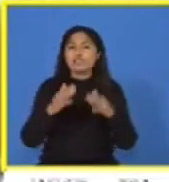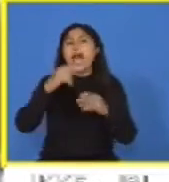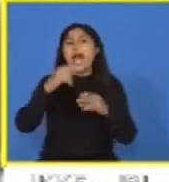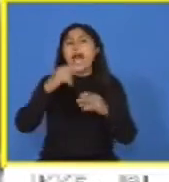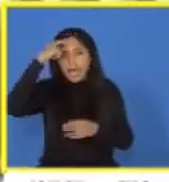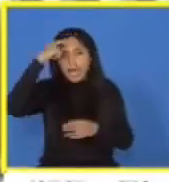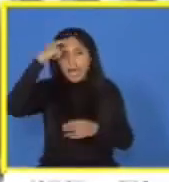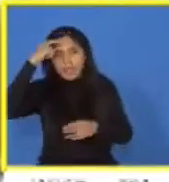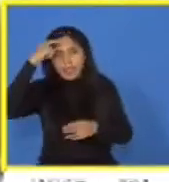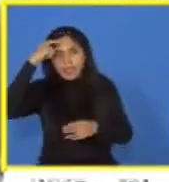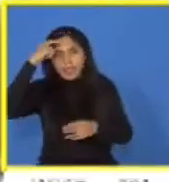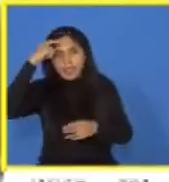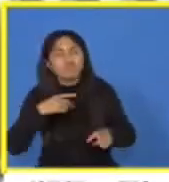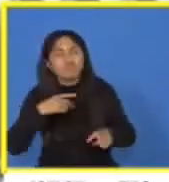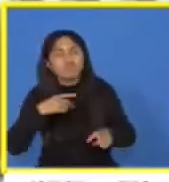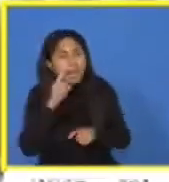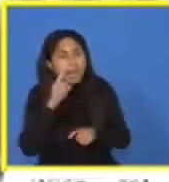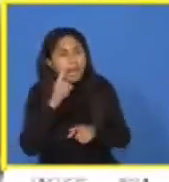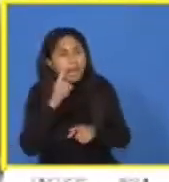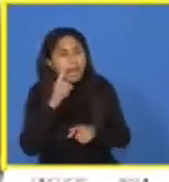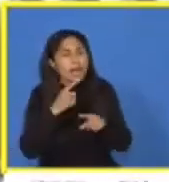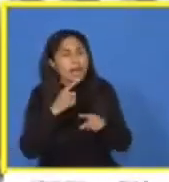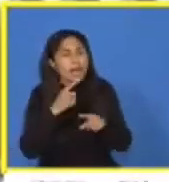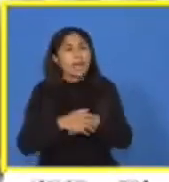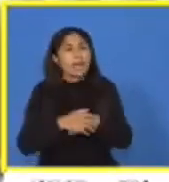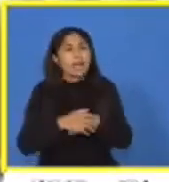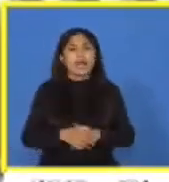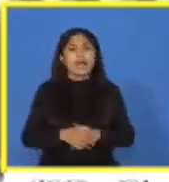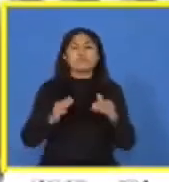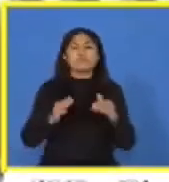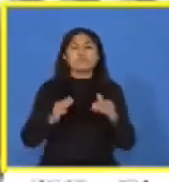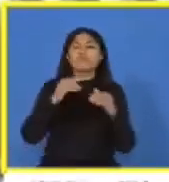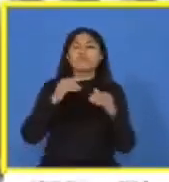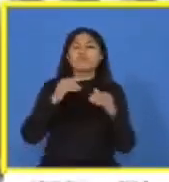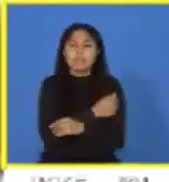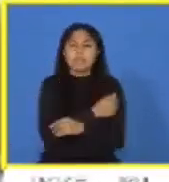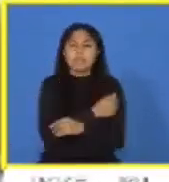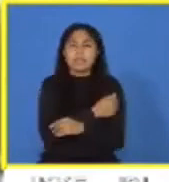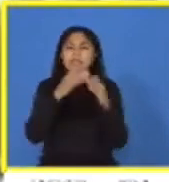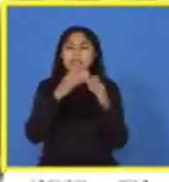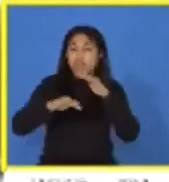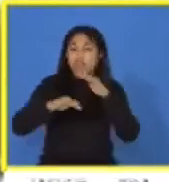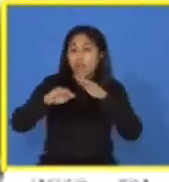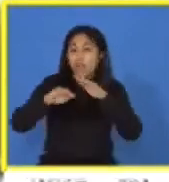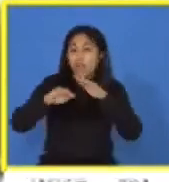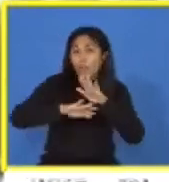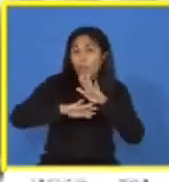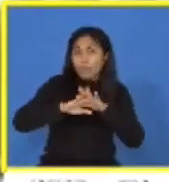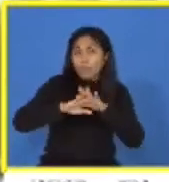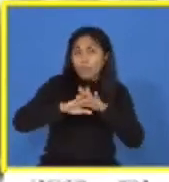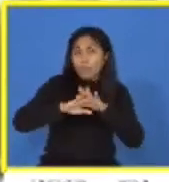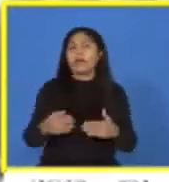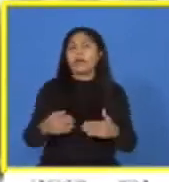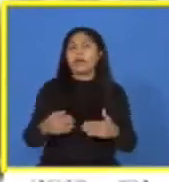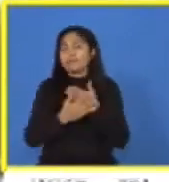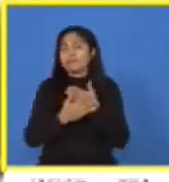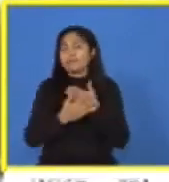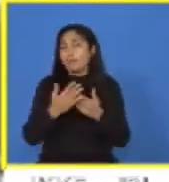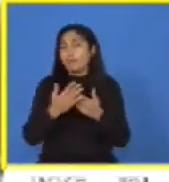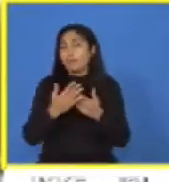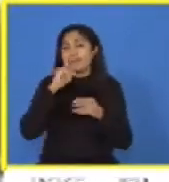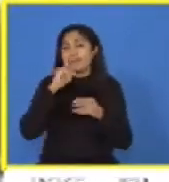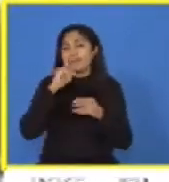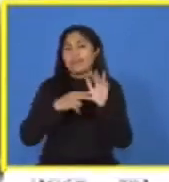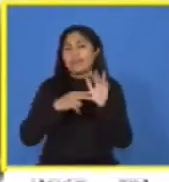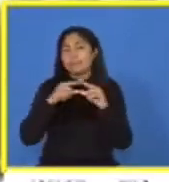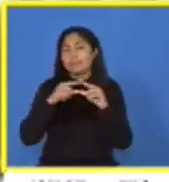Tetapi sekali lagi untuk puskesmas, puskesmas rawat inap, itu juga kita pantau untuk ketersediaan oksigen,